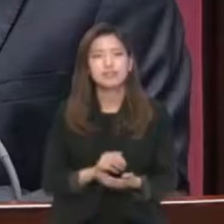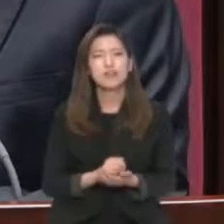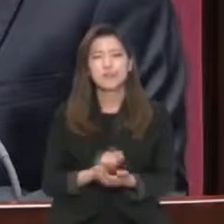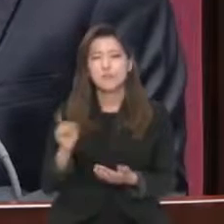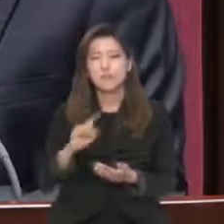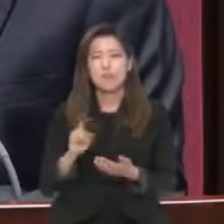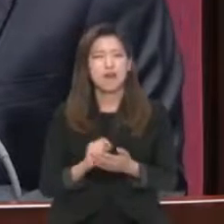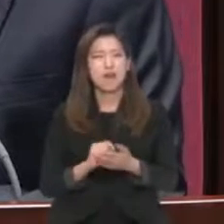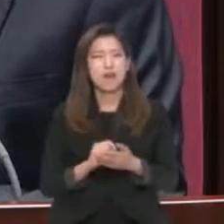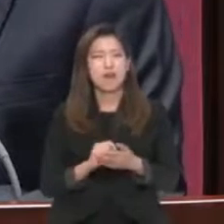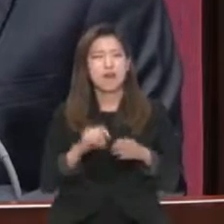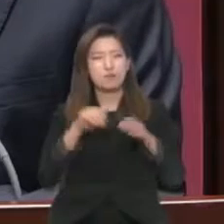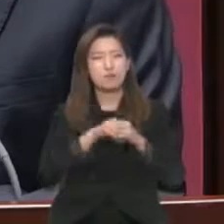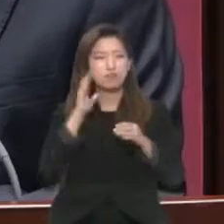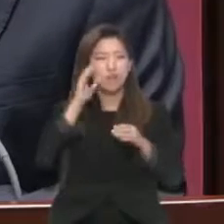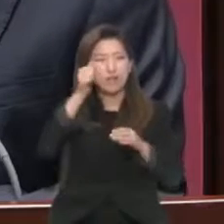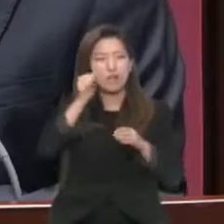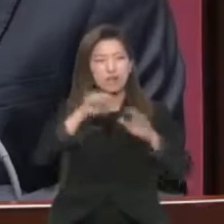것처럼 그건 아니고